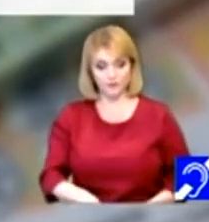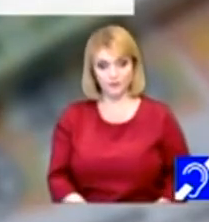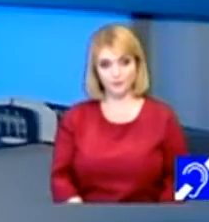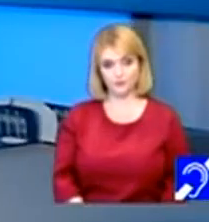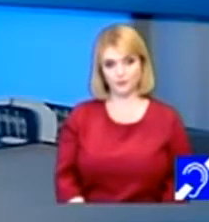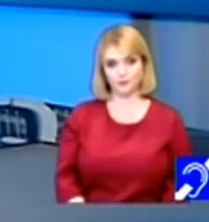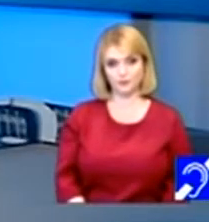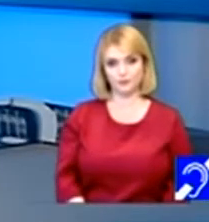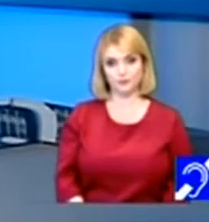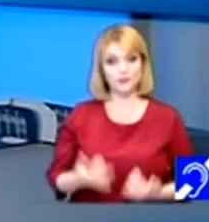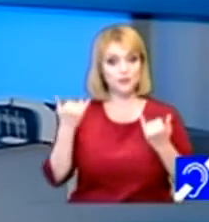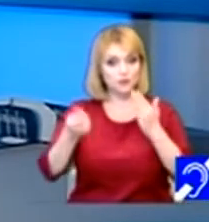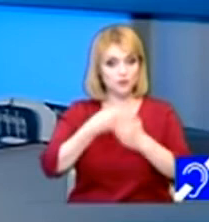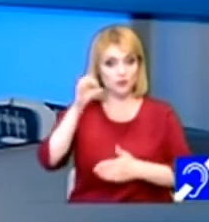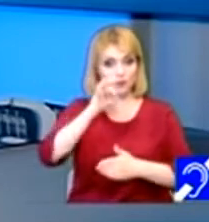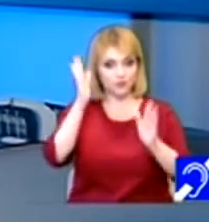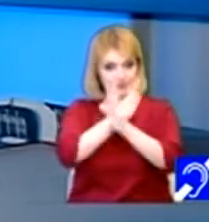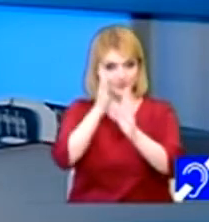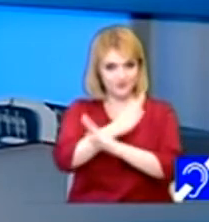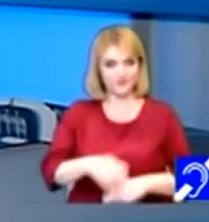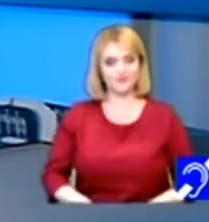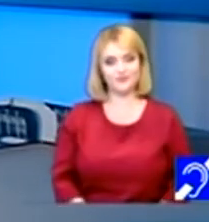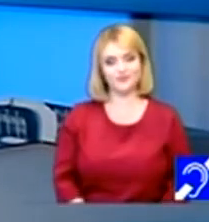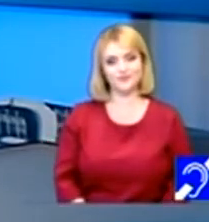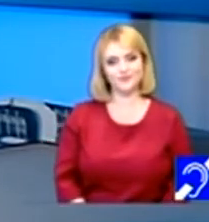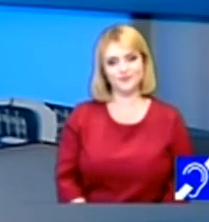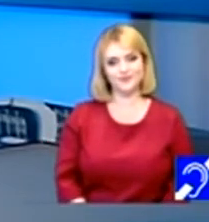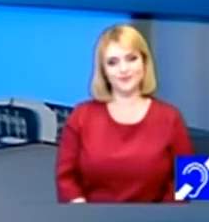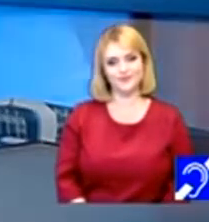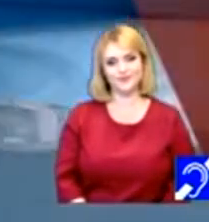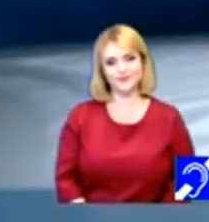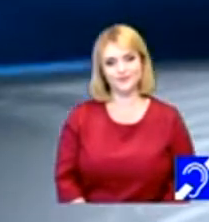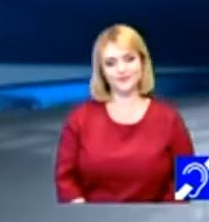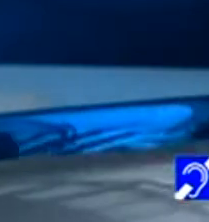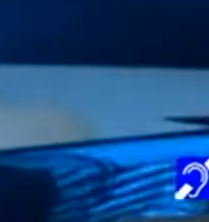bani. Iar pe final, datele meteo.